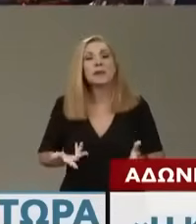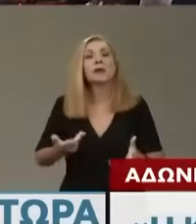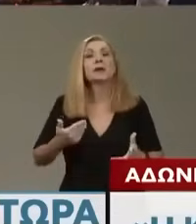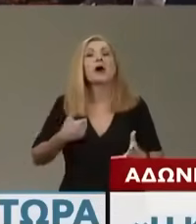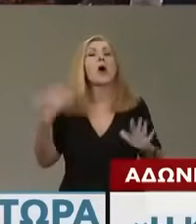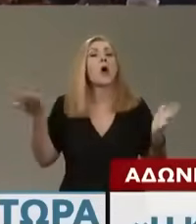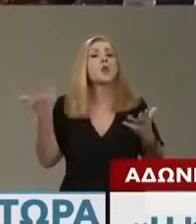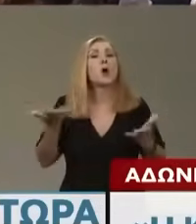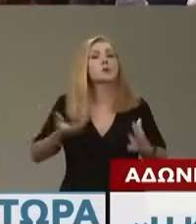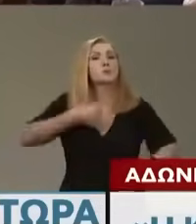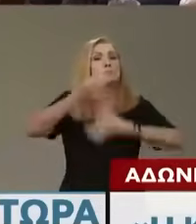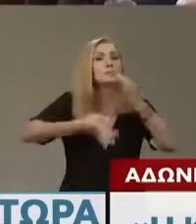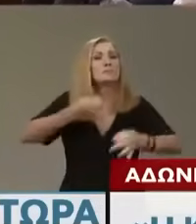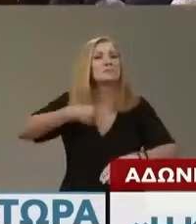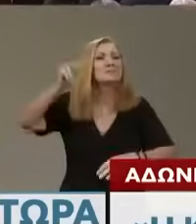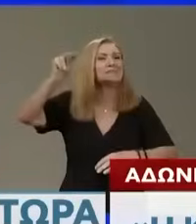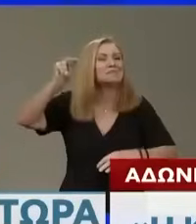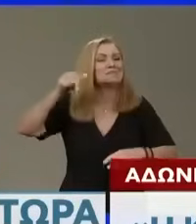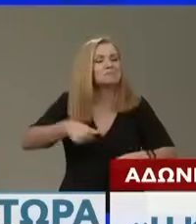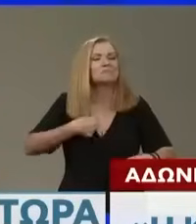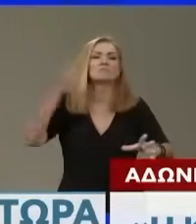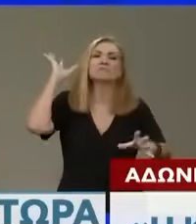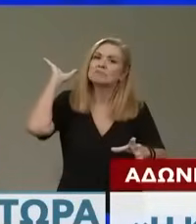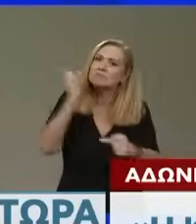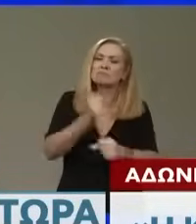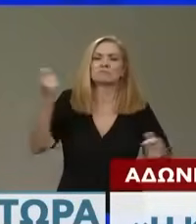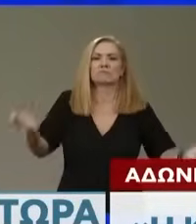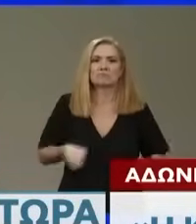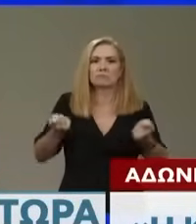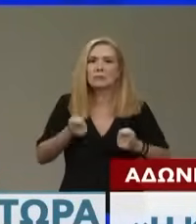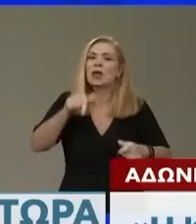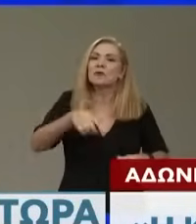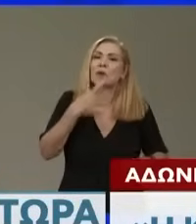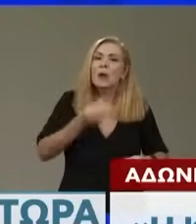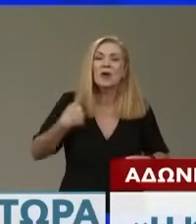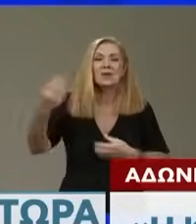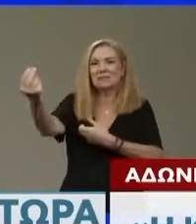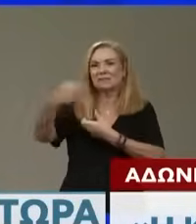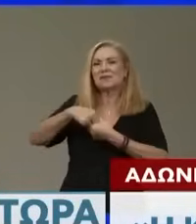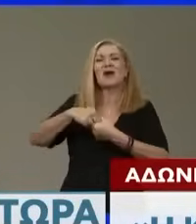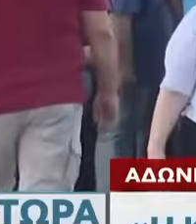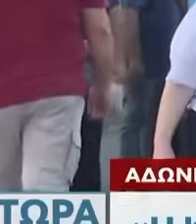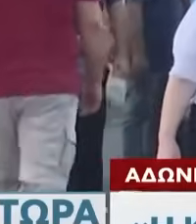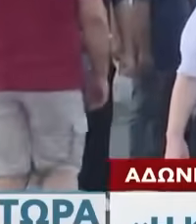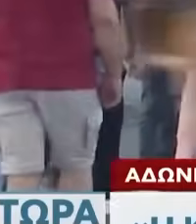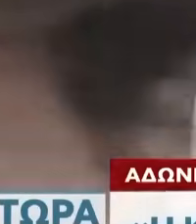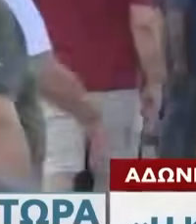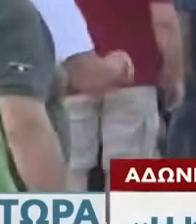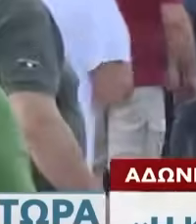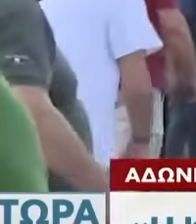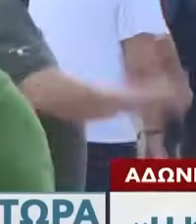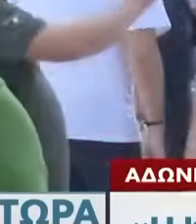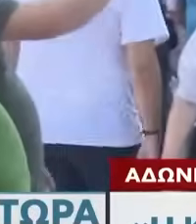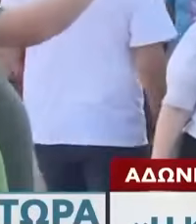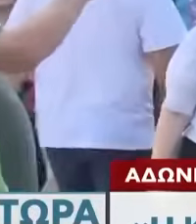των υγειονομικών, τα προβλήματα τα οποία αρκετές φορές σας λένε και σας περιγράφουν στις επισκέψεις σας,